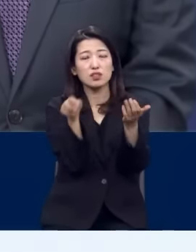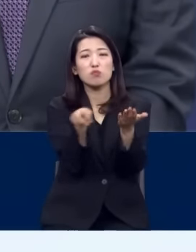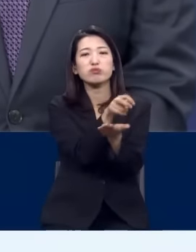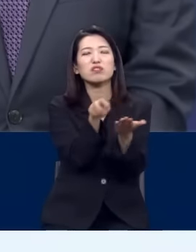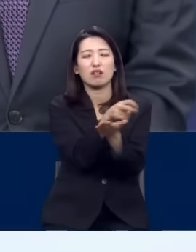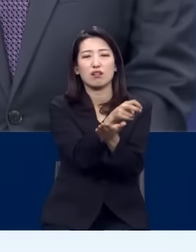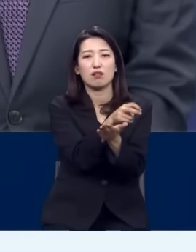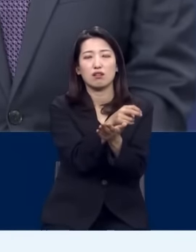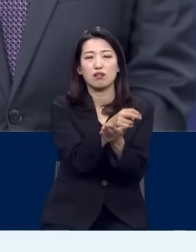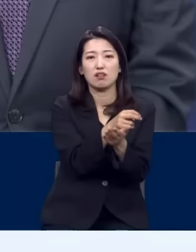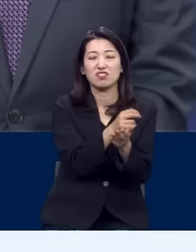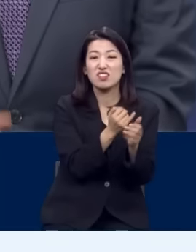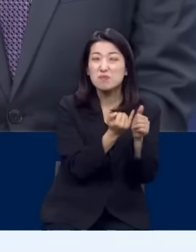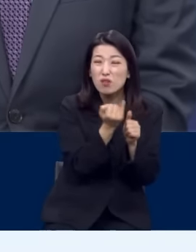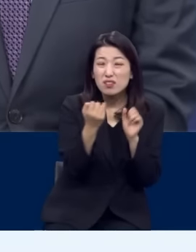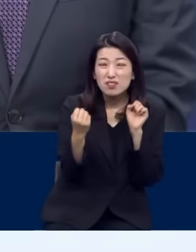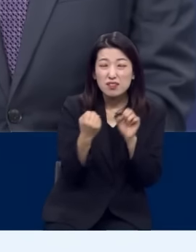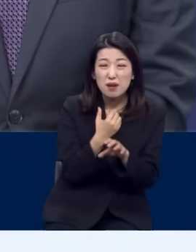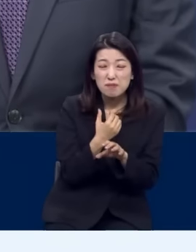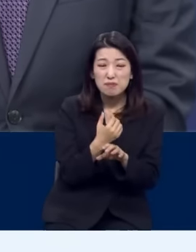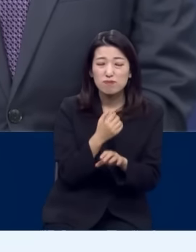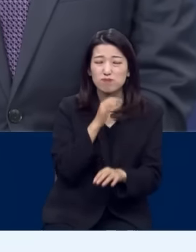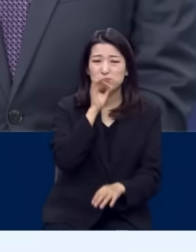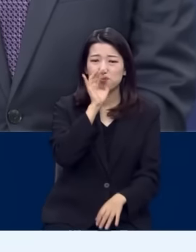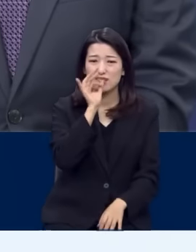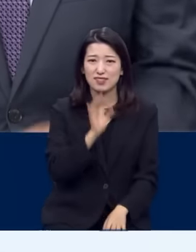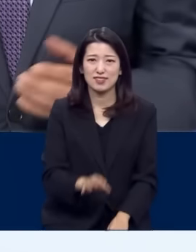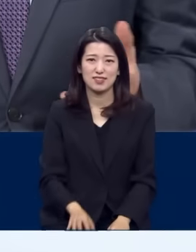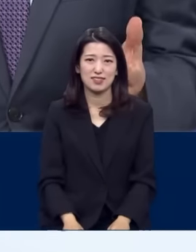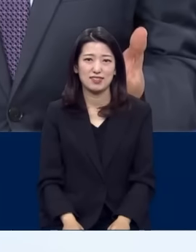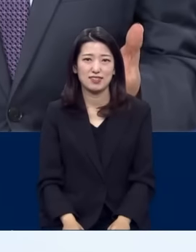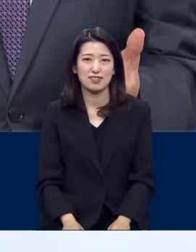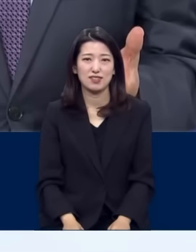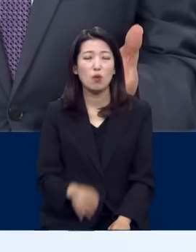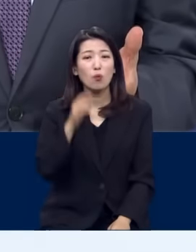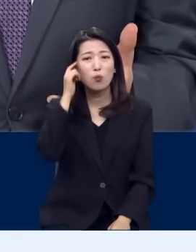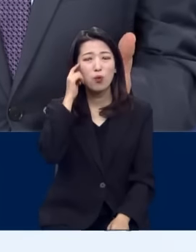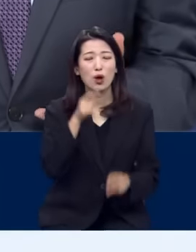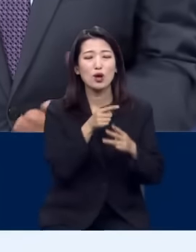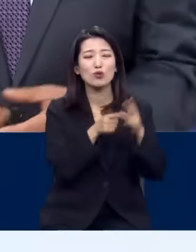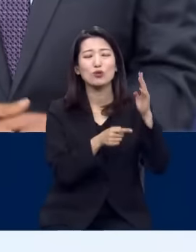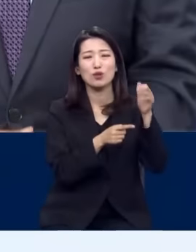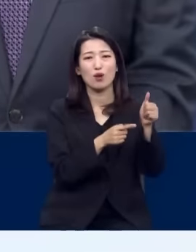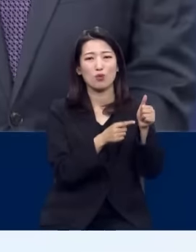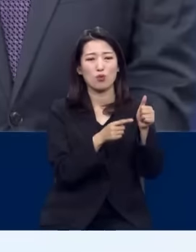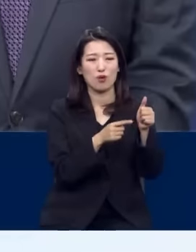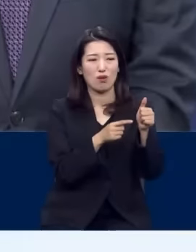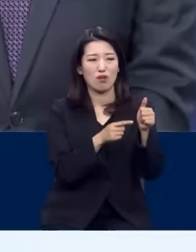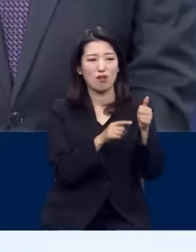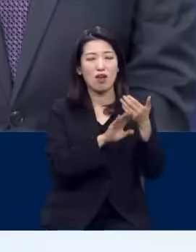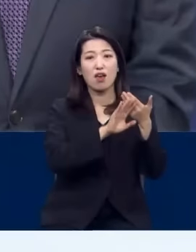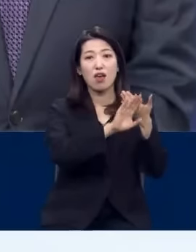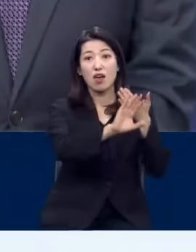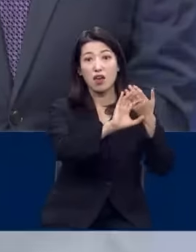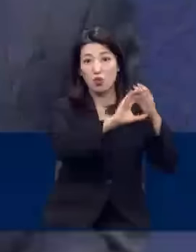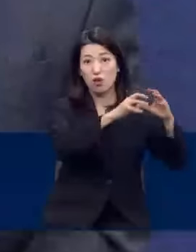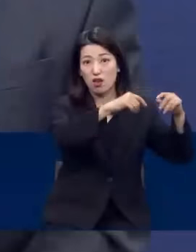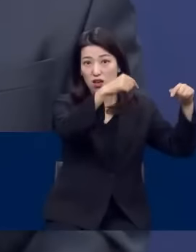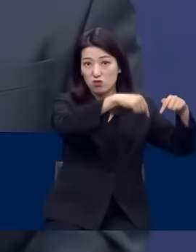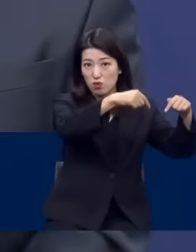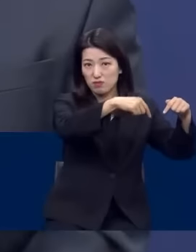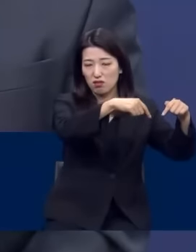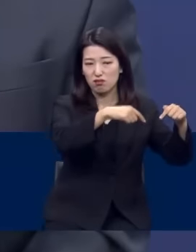답할 여건이 되겠습니까 지금 대통령 해외 도 못 나가고 특검 계속 보의 통과까지 됐는데 그래서 앞으로